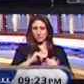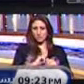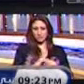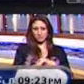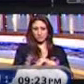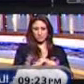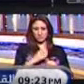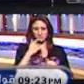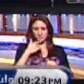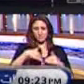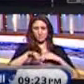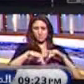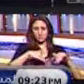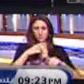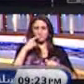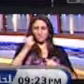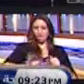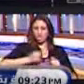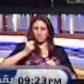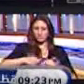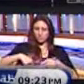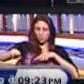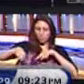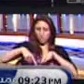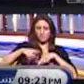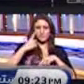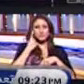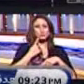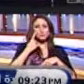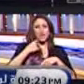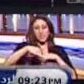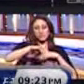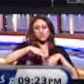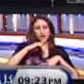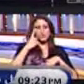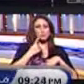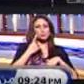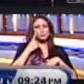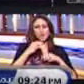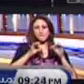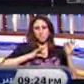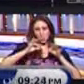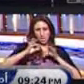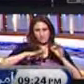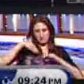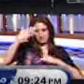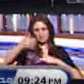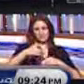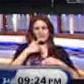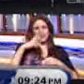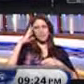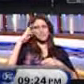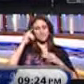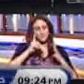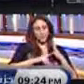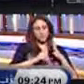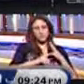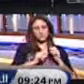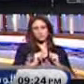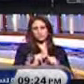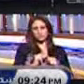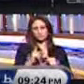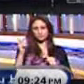بيرموا هذه الحاجات على شريط القطر. حياة كانت في منتهى القسوة والناس كانت يعني فعلا كانت منسية. الحمد لله بعد ما